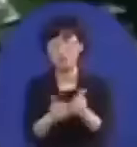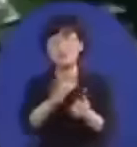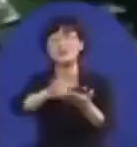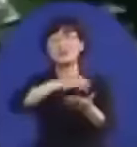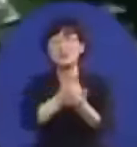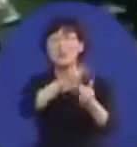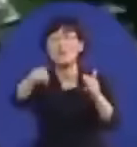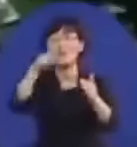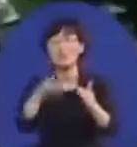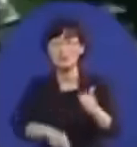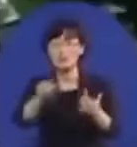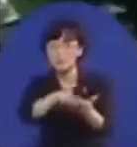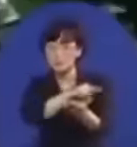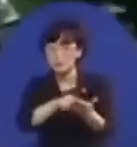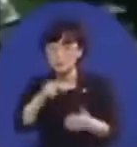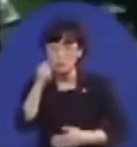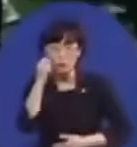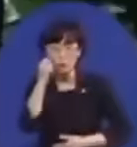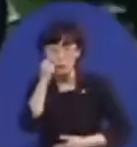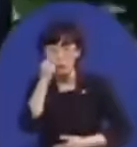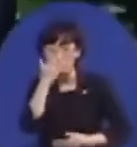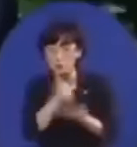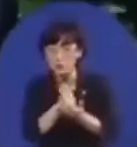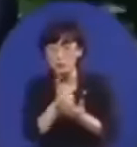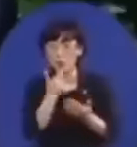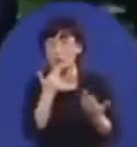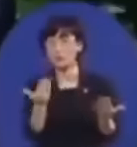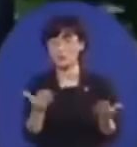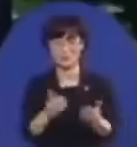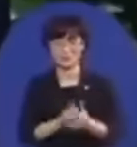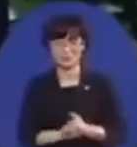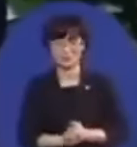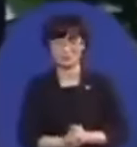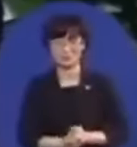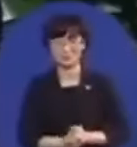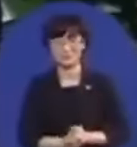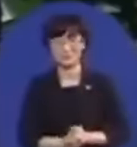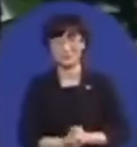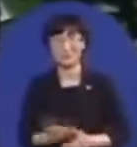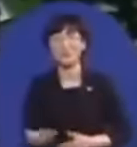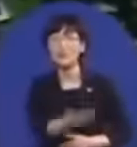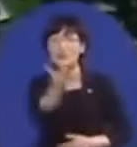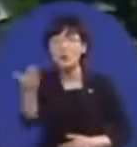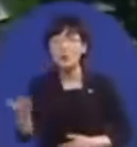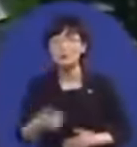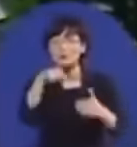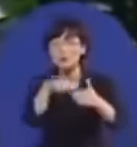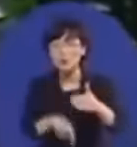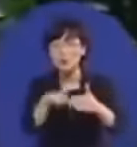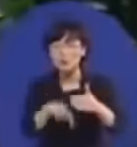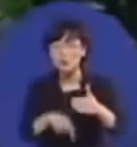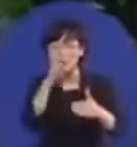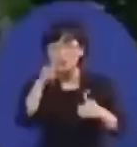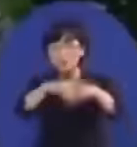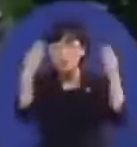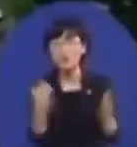안에서 청산 못될 죄는 없습니다. 여러분 속에 있는 모든 죄가